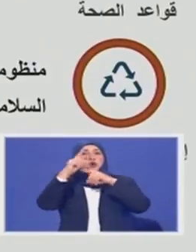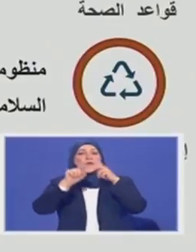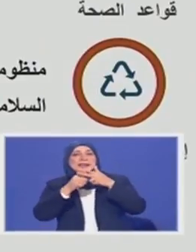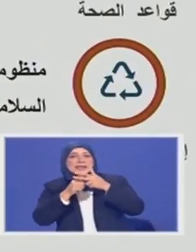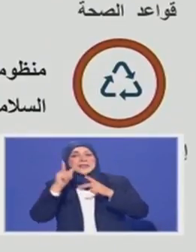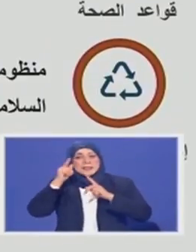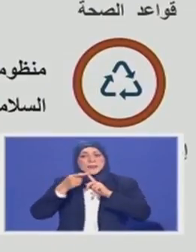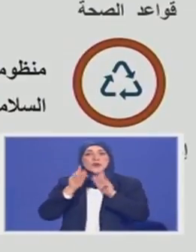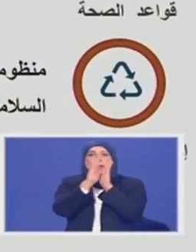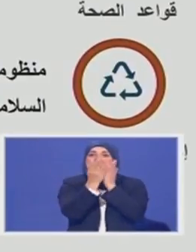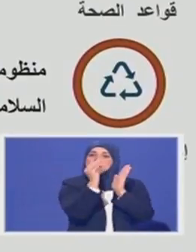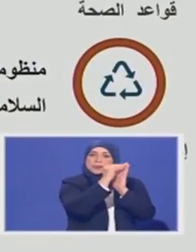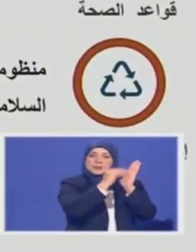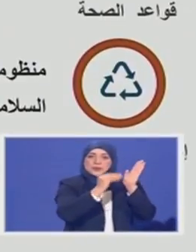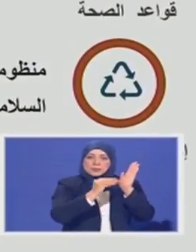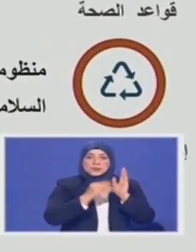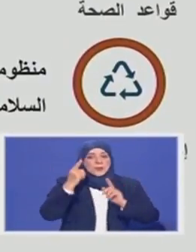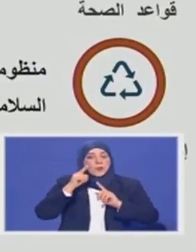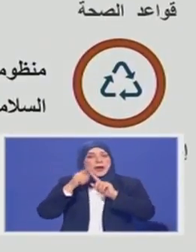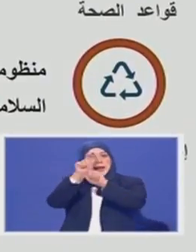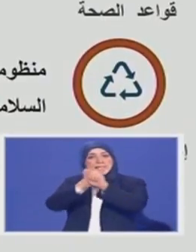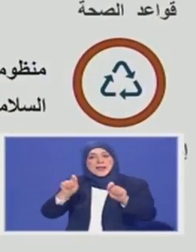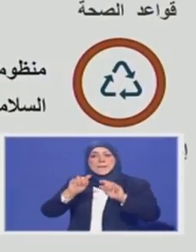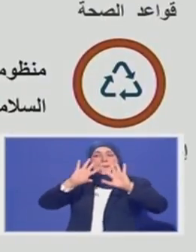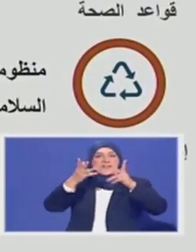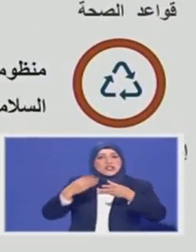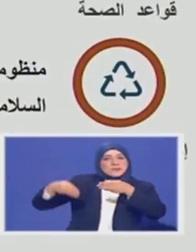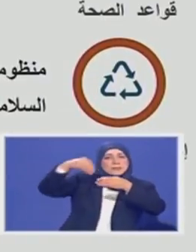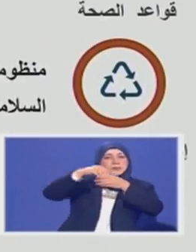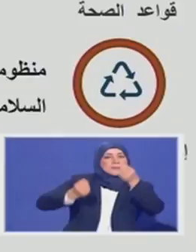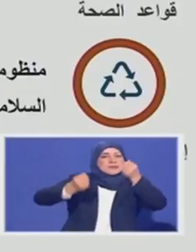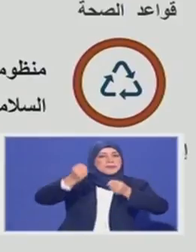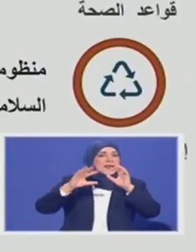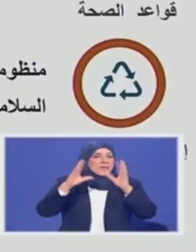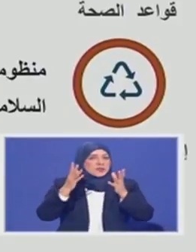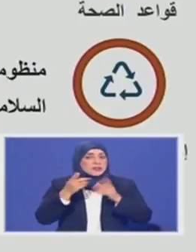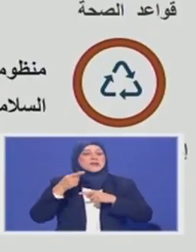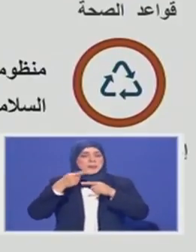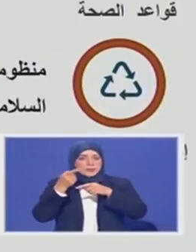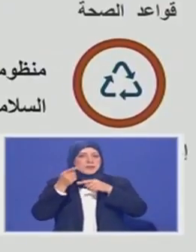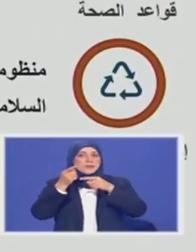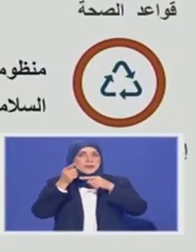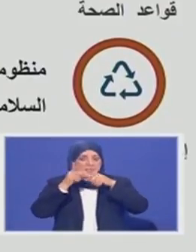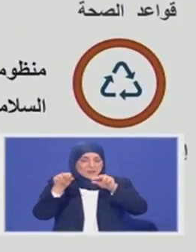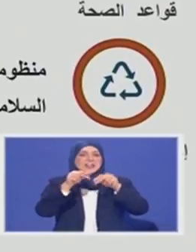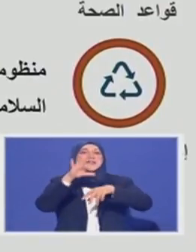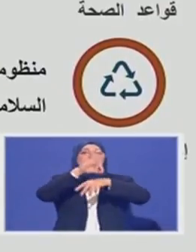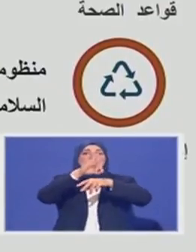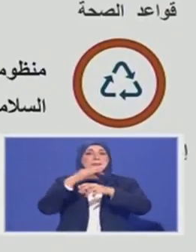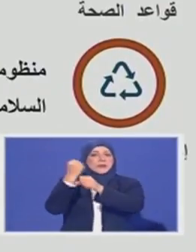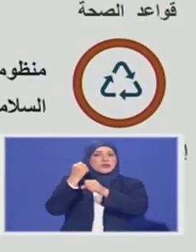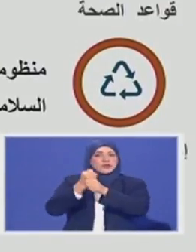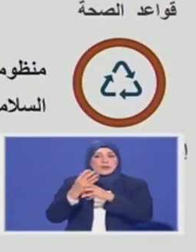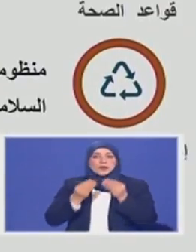كراس شروط بالنسبة للنقل لهنا باش نقدموه، والطب الشغل اللي قدم دليل